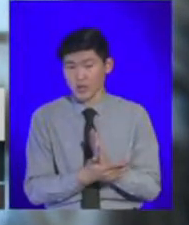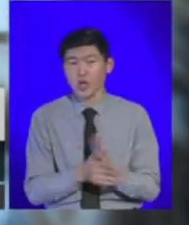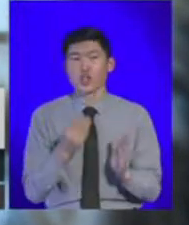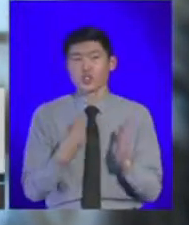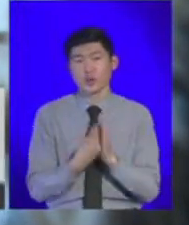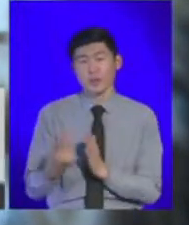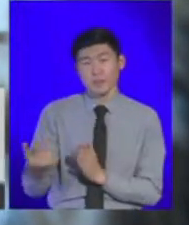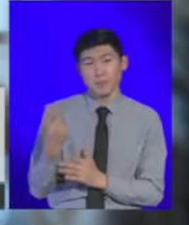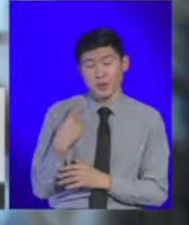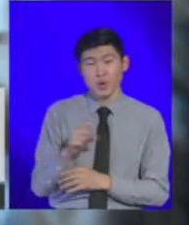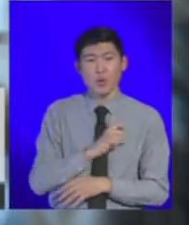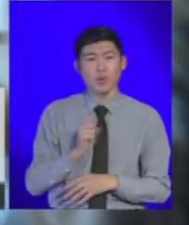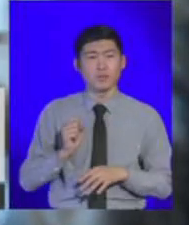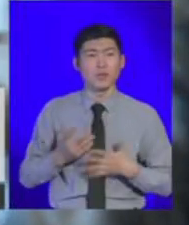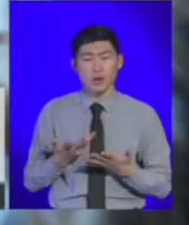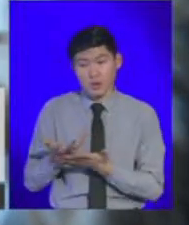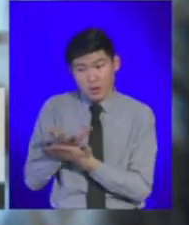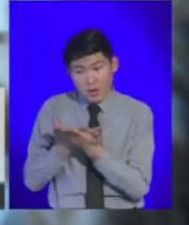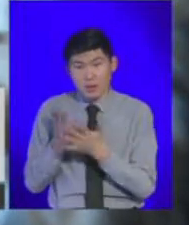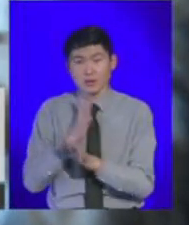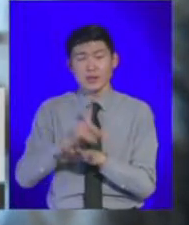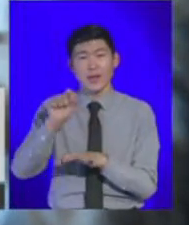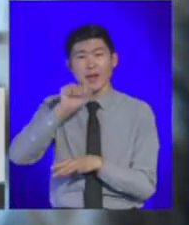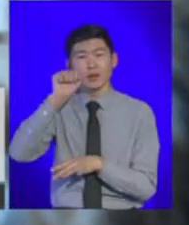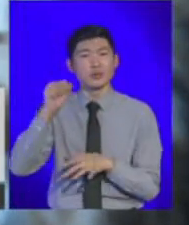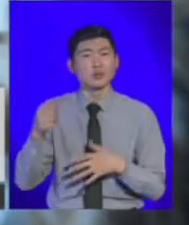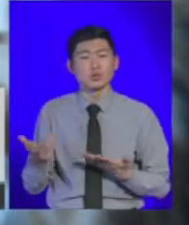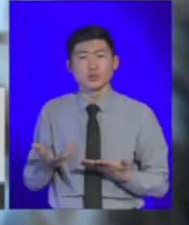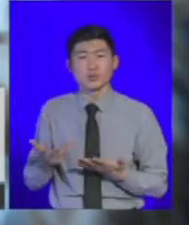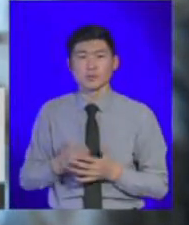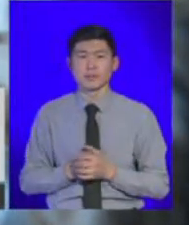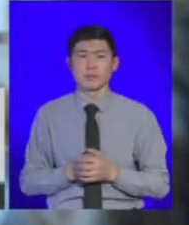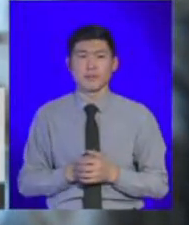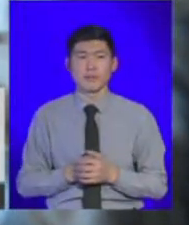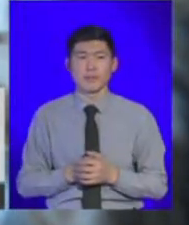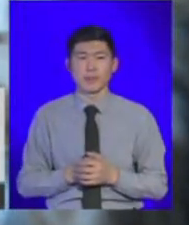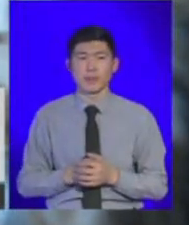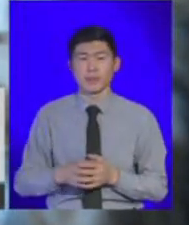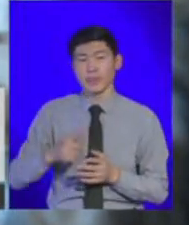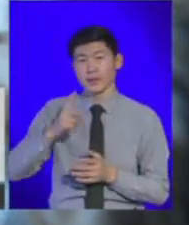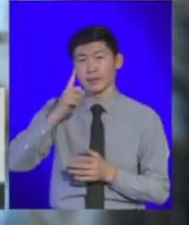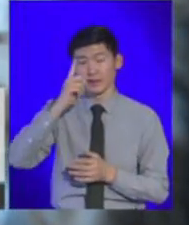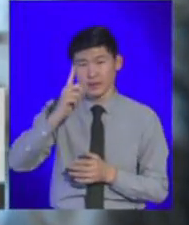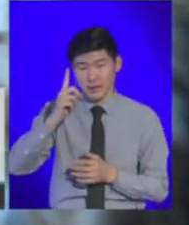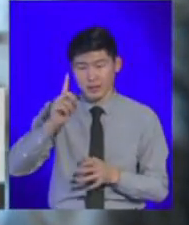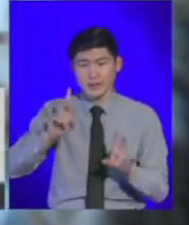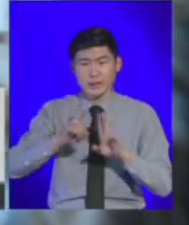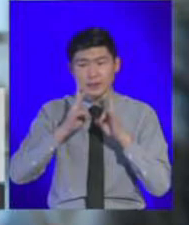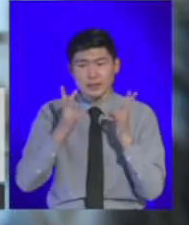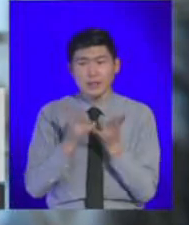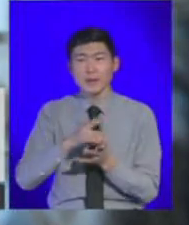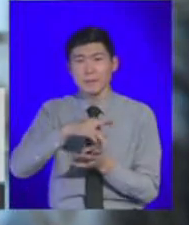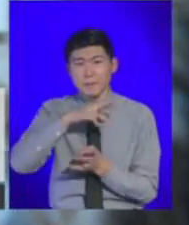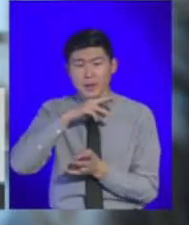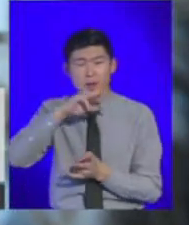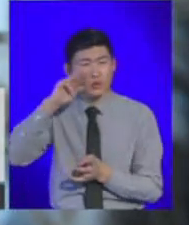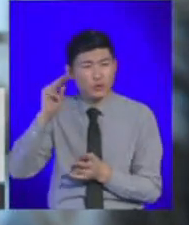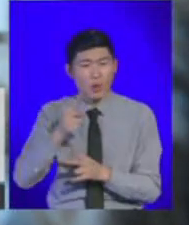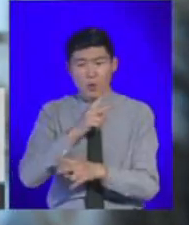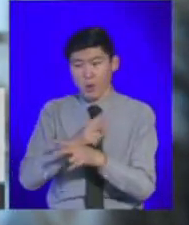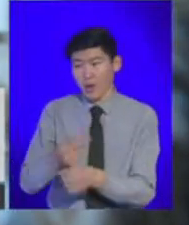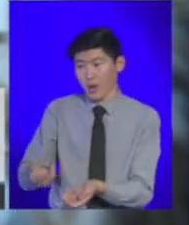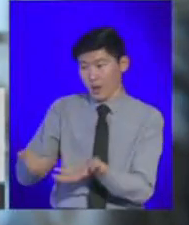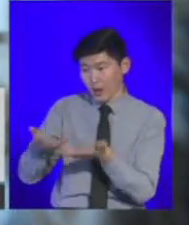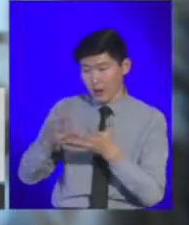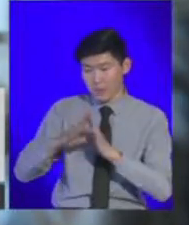хувьд зөвшөлдсөн нэг асуудал юу вэ гэвэл за энэ нэгдүгээр нийтийн мэдээллийн ил тод байдлын тухай хууль гараад яг энэ